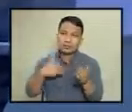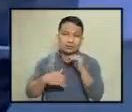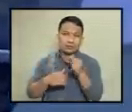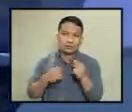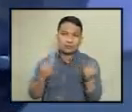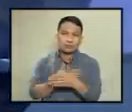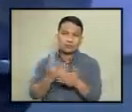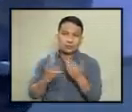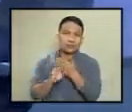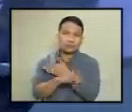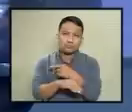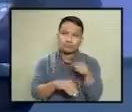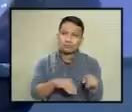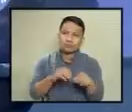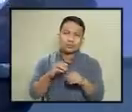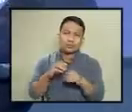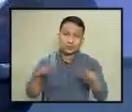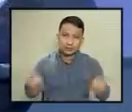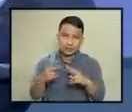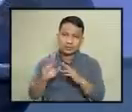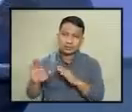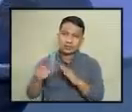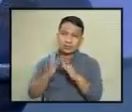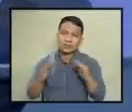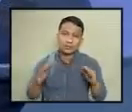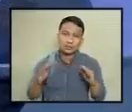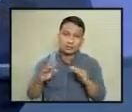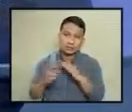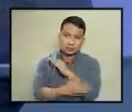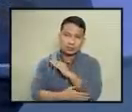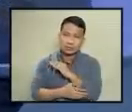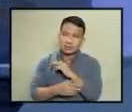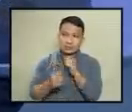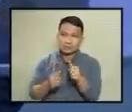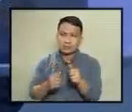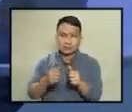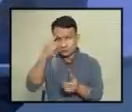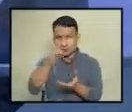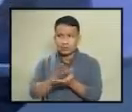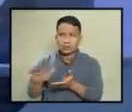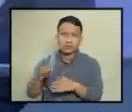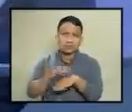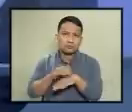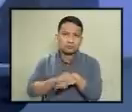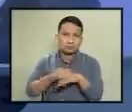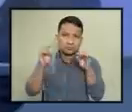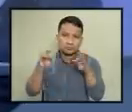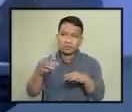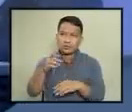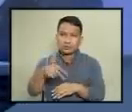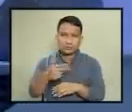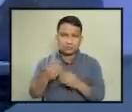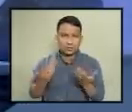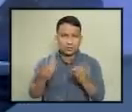kababayan na huwag matakot at bumalik na sa kanilang bayan. Hindi daw kasi siya naniniwala sa babala ng PHIVOLCS na mataas